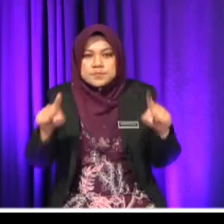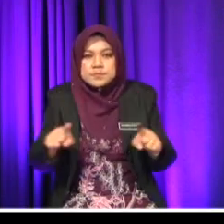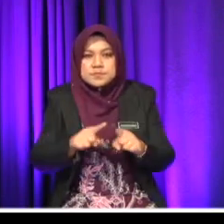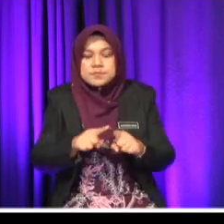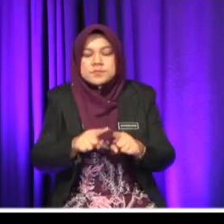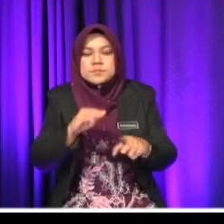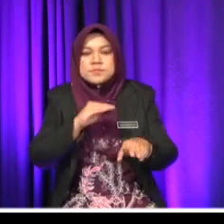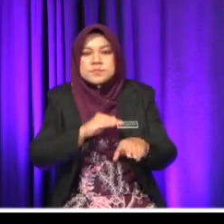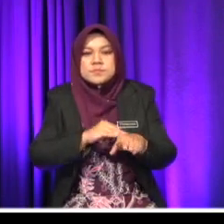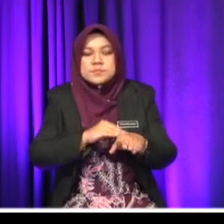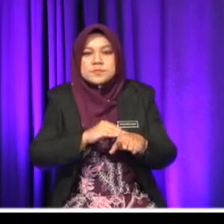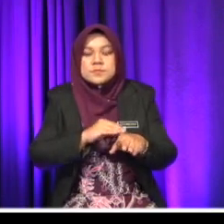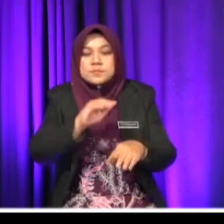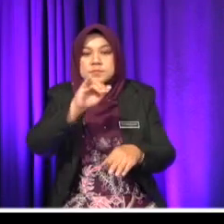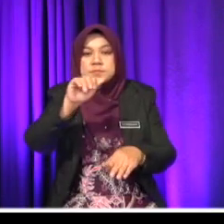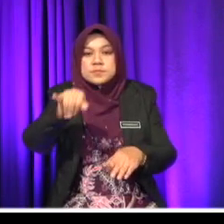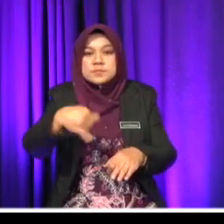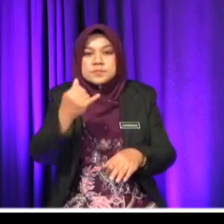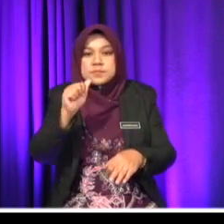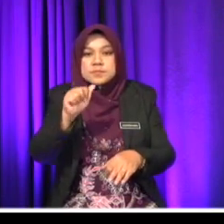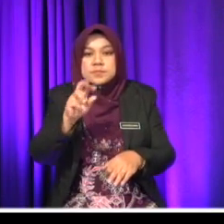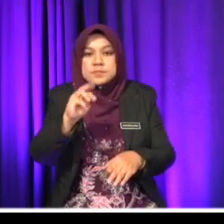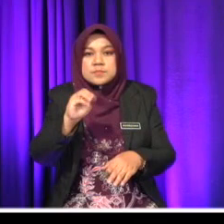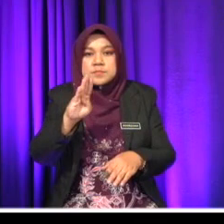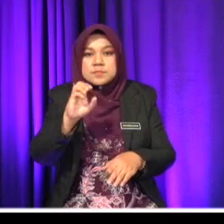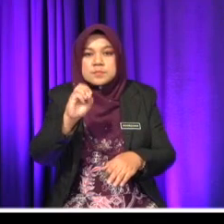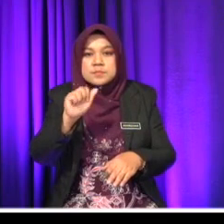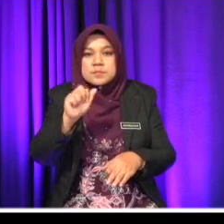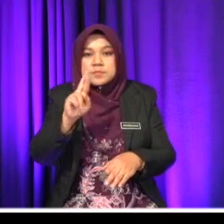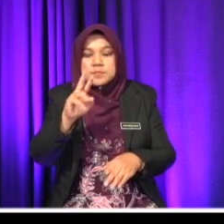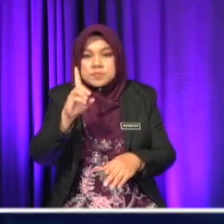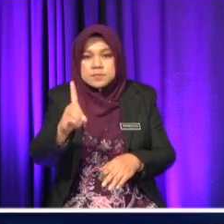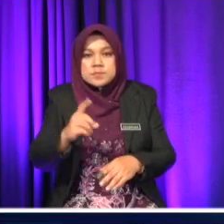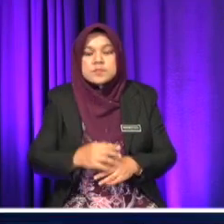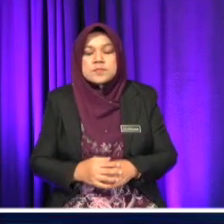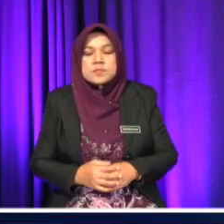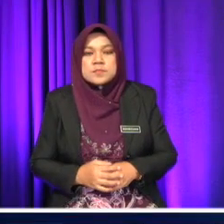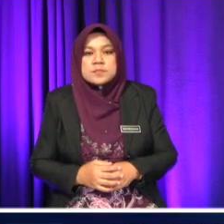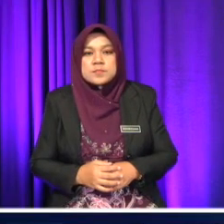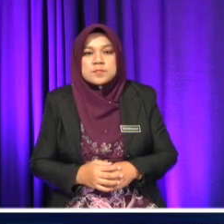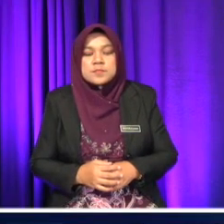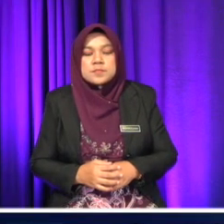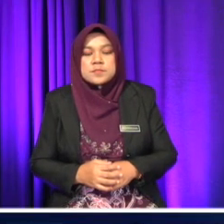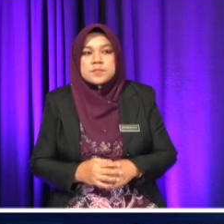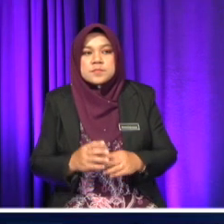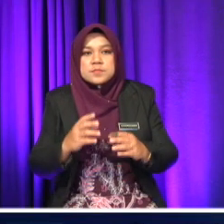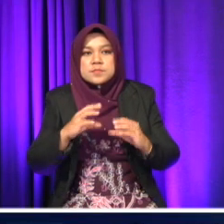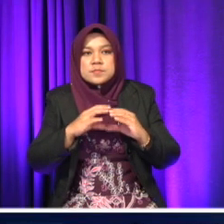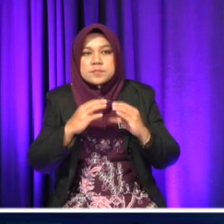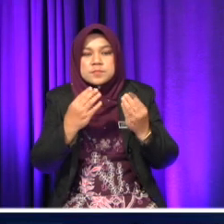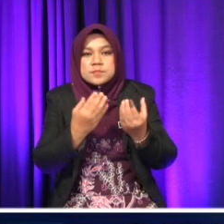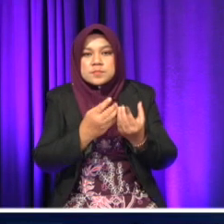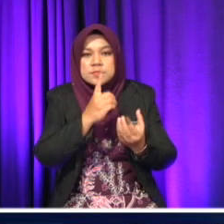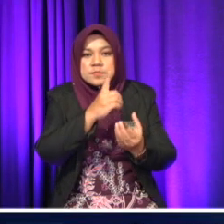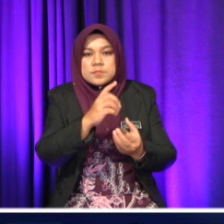pada aplikasi Zenfone yang kita sudah tentukan kumpulan slide pertama untuk kumpulan Wibawa Jadi mereka akan menggunakan